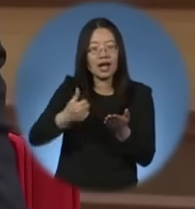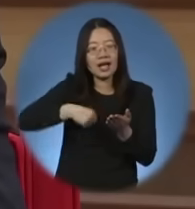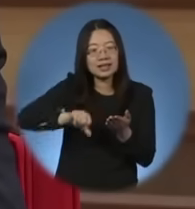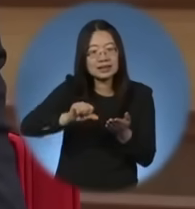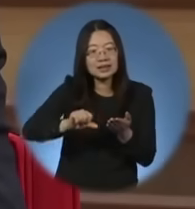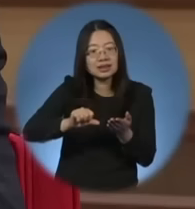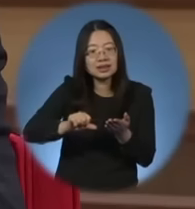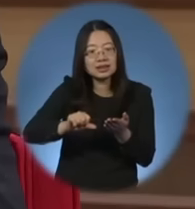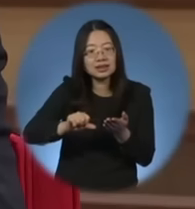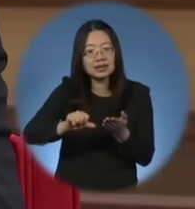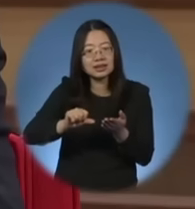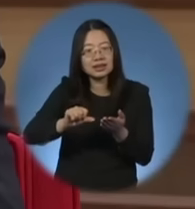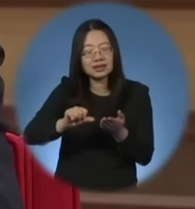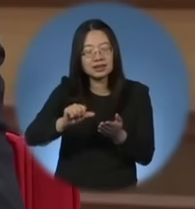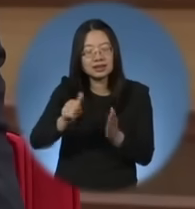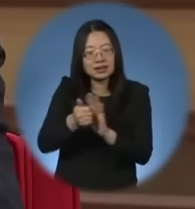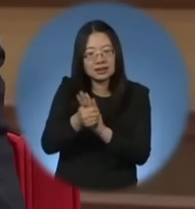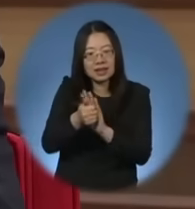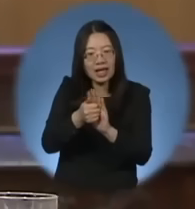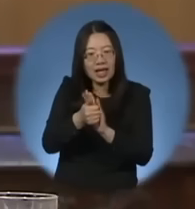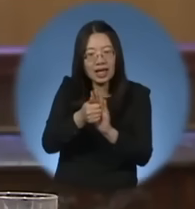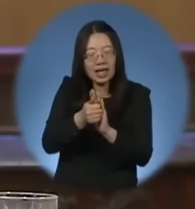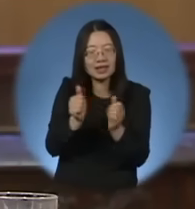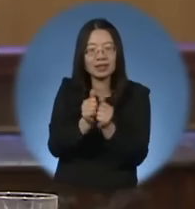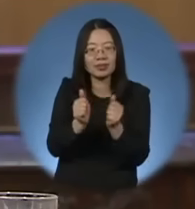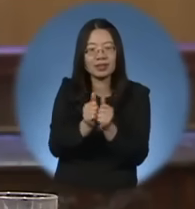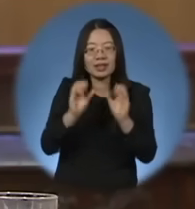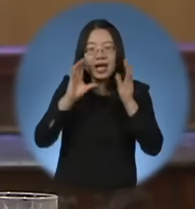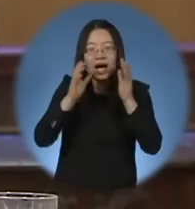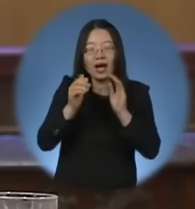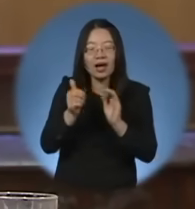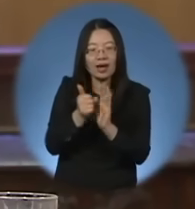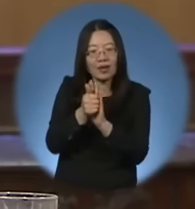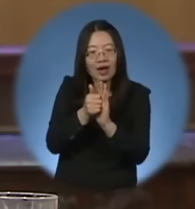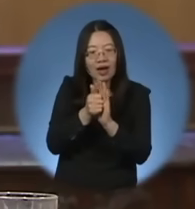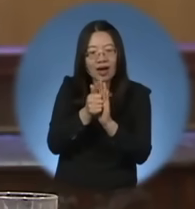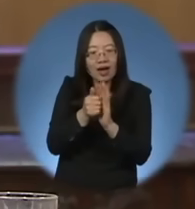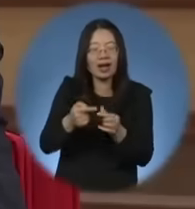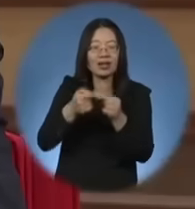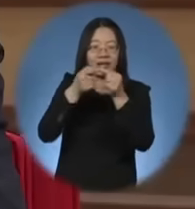아들 저 선호 대우하는 거 그렇죠 남아선호음